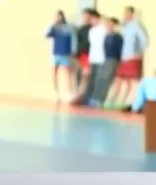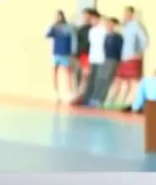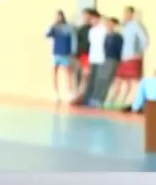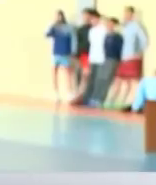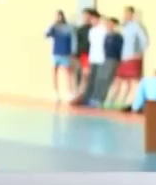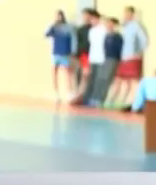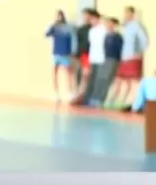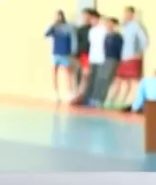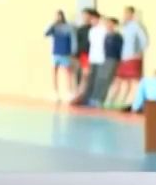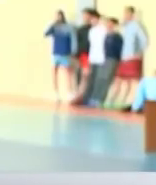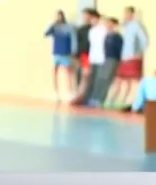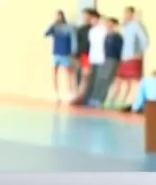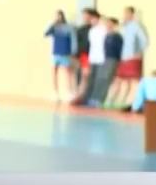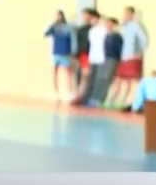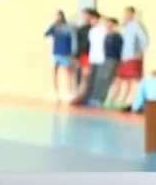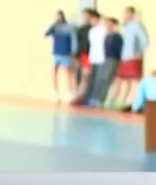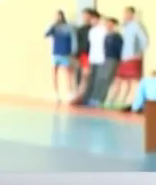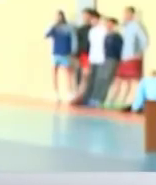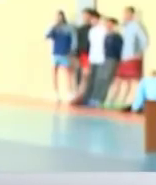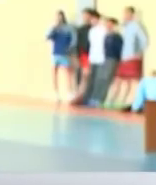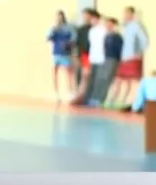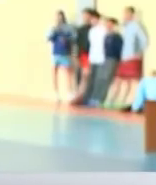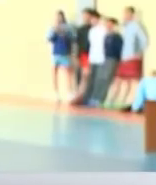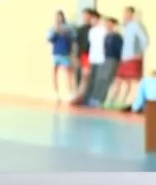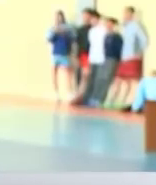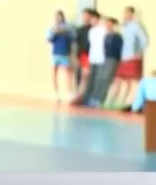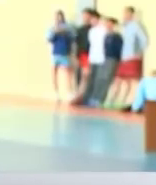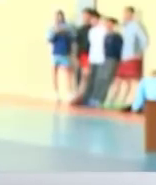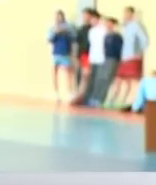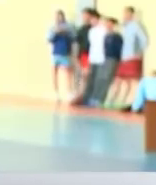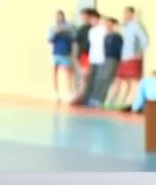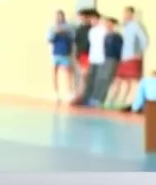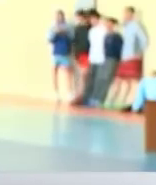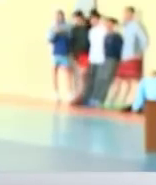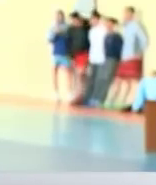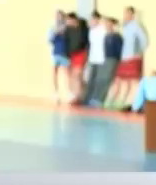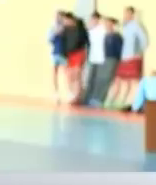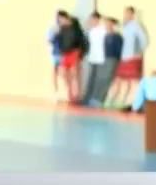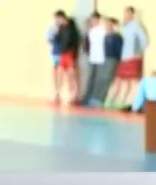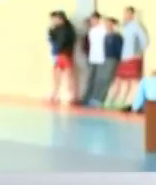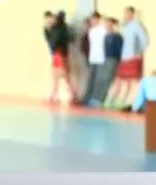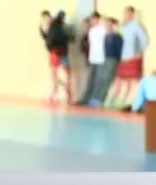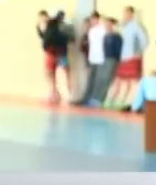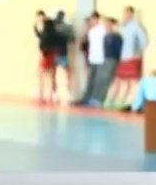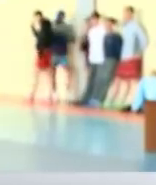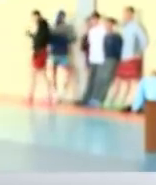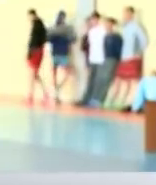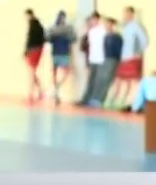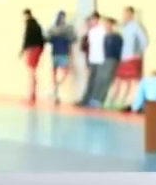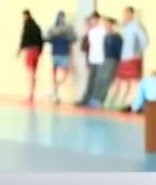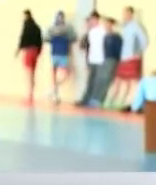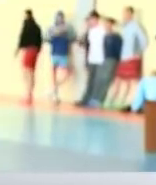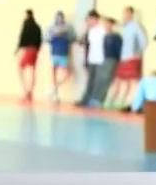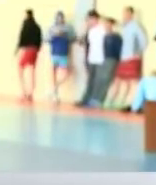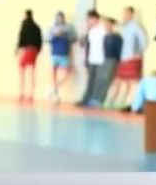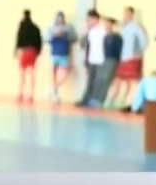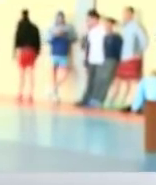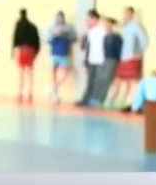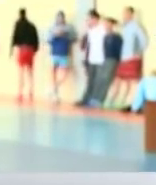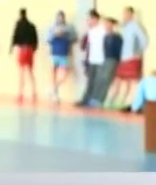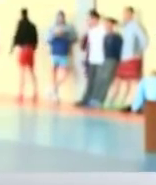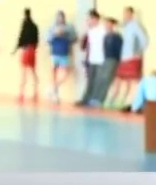атыр, өмірге деген кішкене өздерін қазір жақсарып қалды. Былай айтқанда кішкене